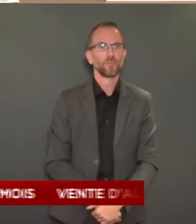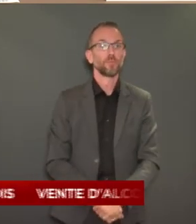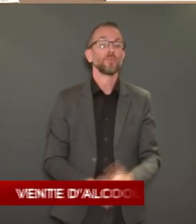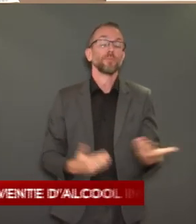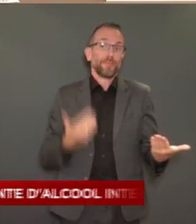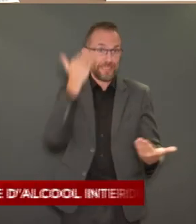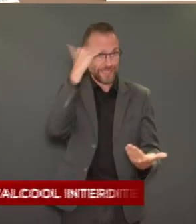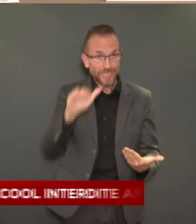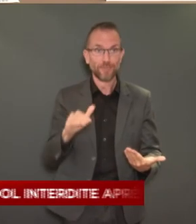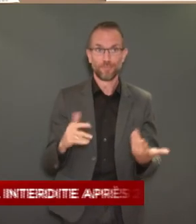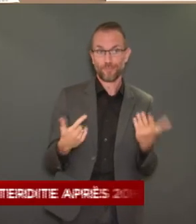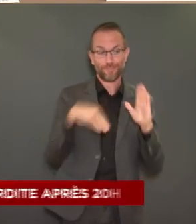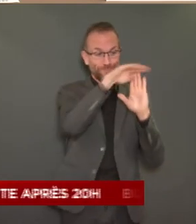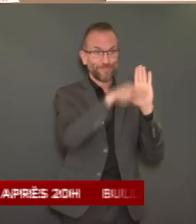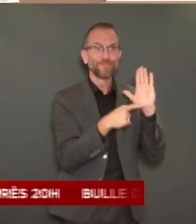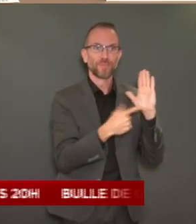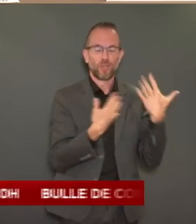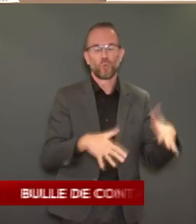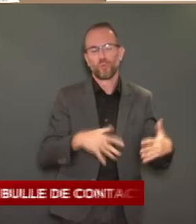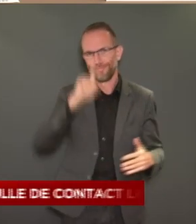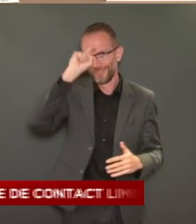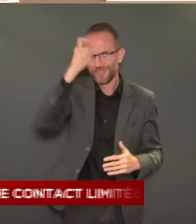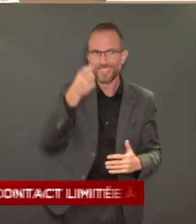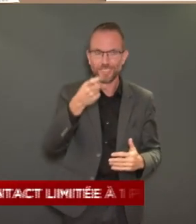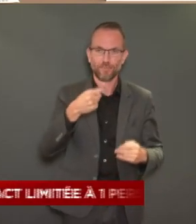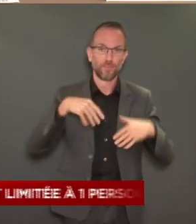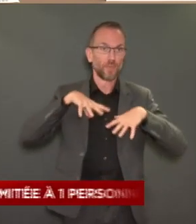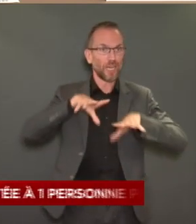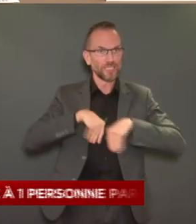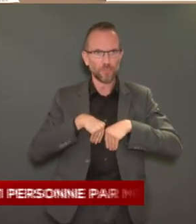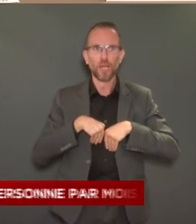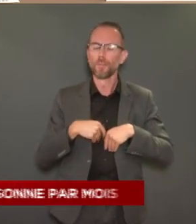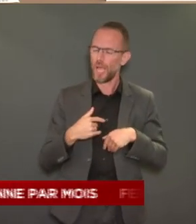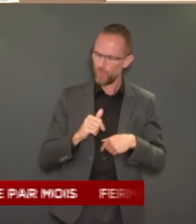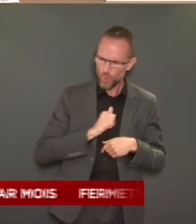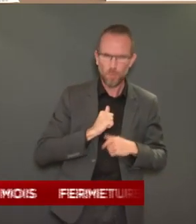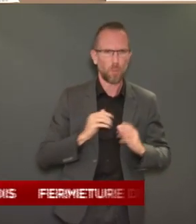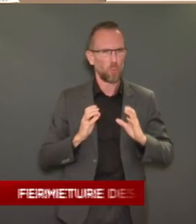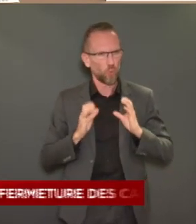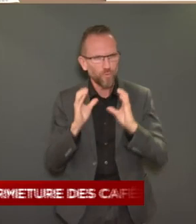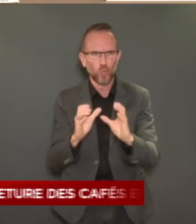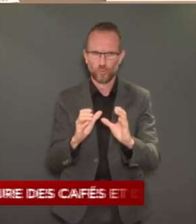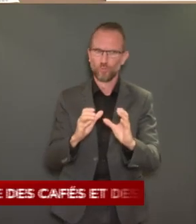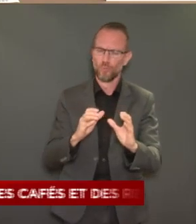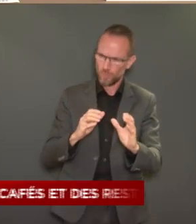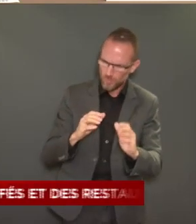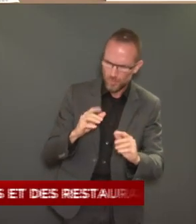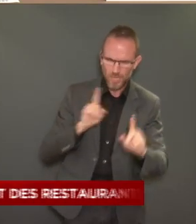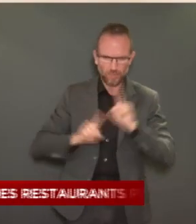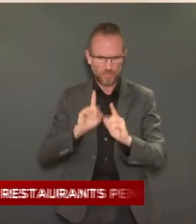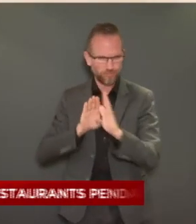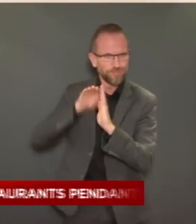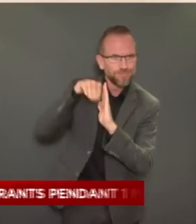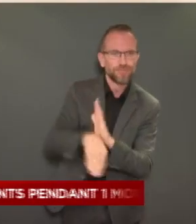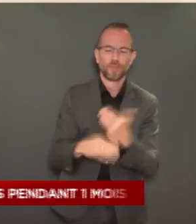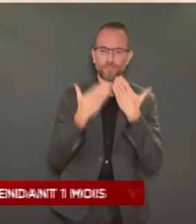mais je suis confiant que ce qu'on a fait en mars et en avril, cette fois-ci, on peut le faire une deuxième fois. Merci beaucoup. Ik ga vragen